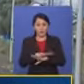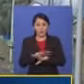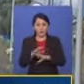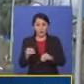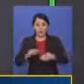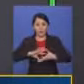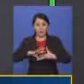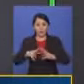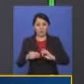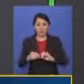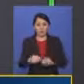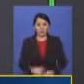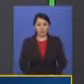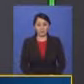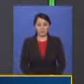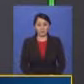жіберген көрінеді.